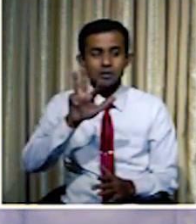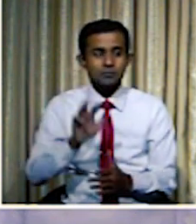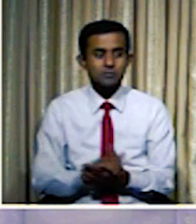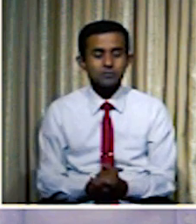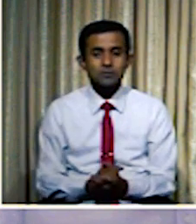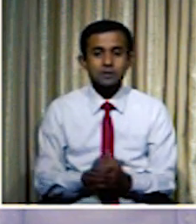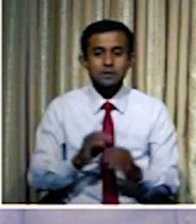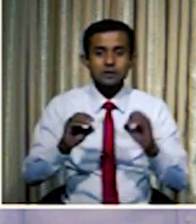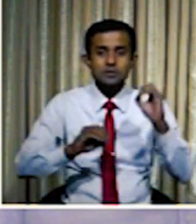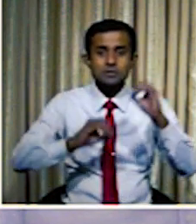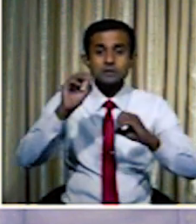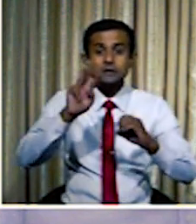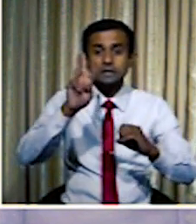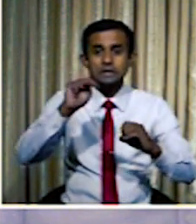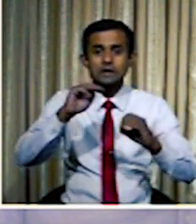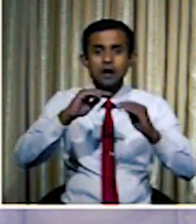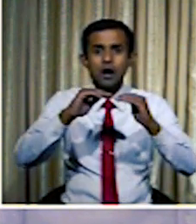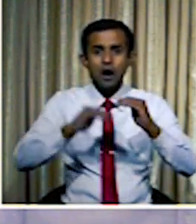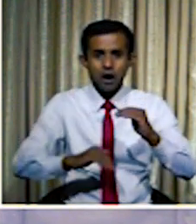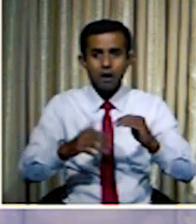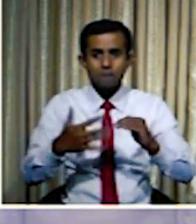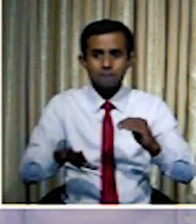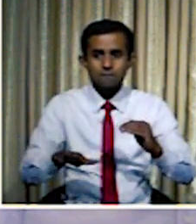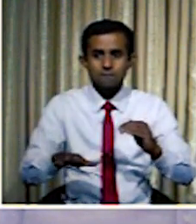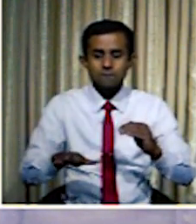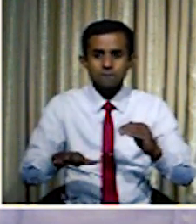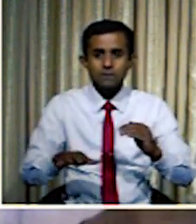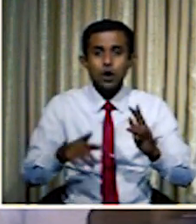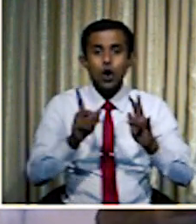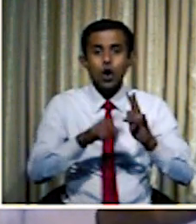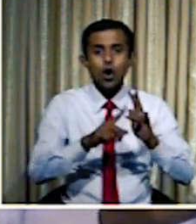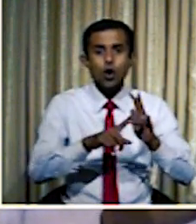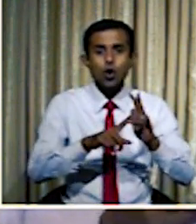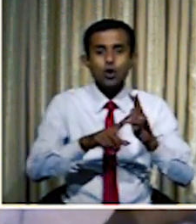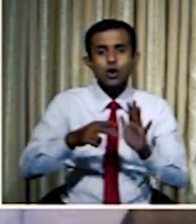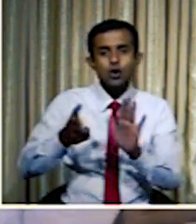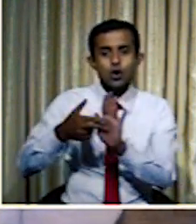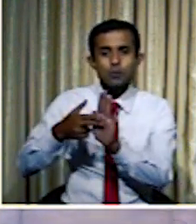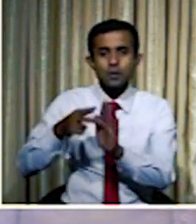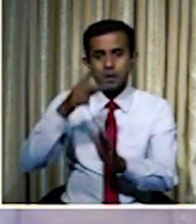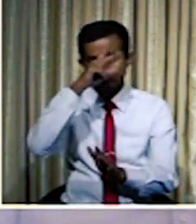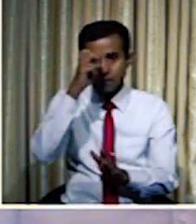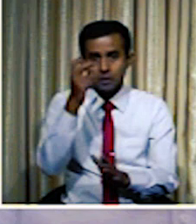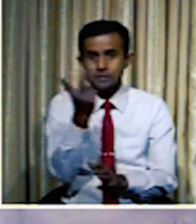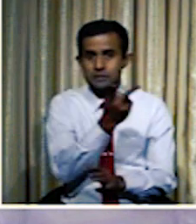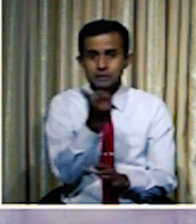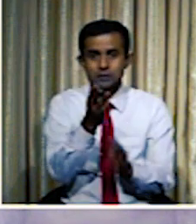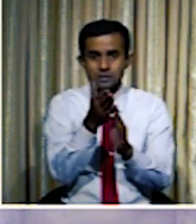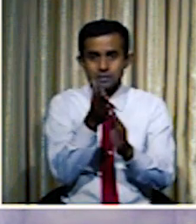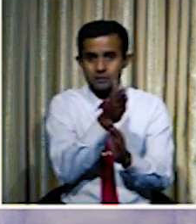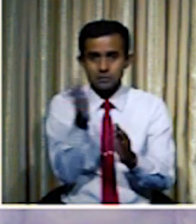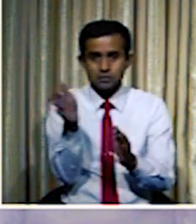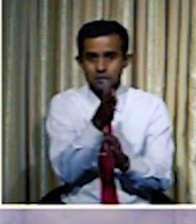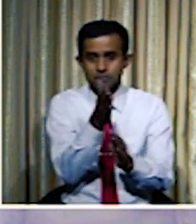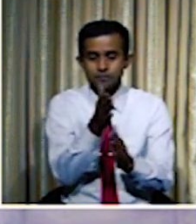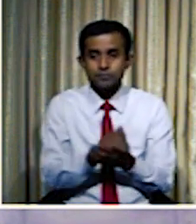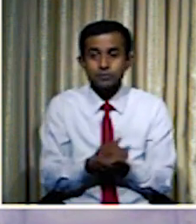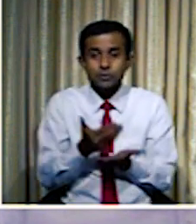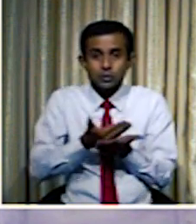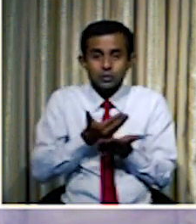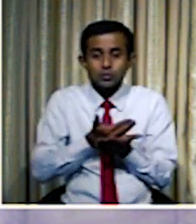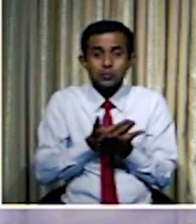කියන්නේ 100ට 30ක අඩුවීමක් තියෙනවා කියලා ඔක්තෝබර් සහ නොවැම්බර් මාස දෙක අතරේ. ඊළඟට කියනවා අතේ